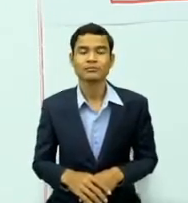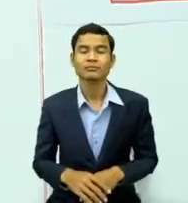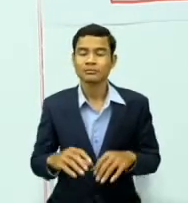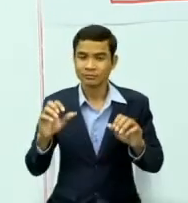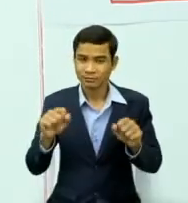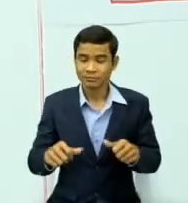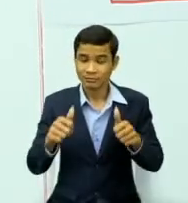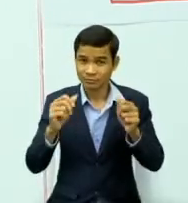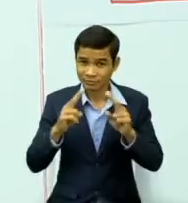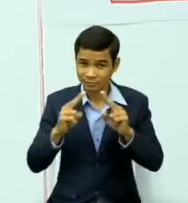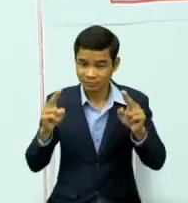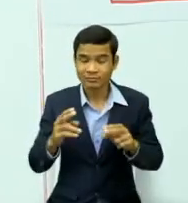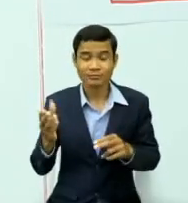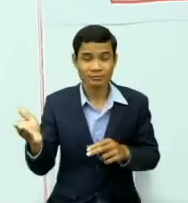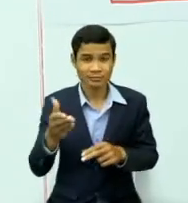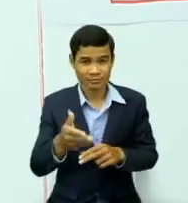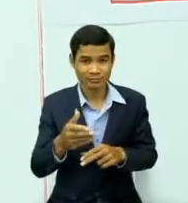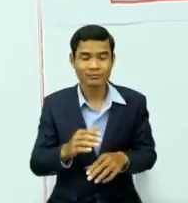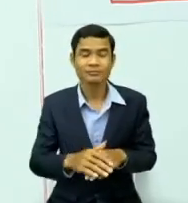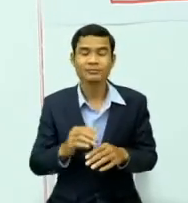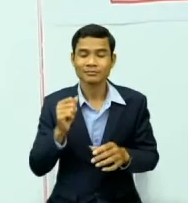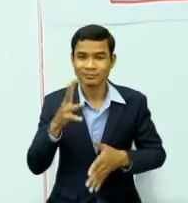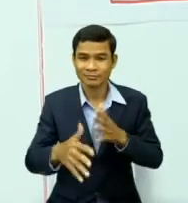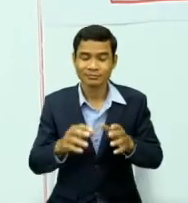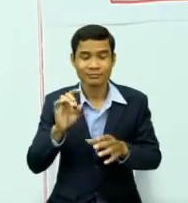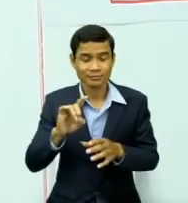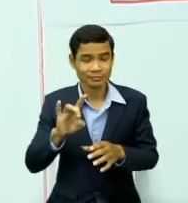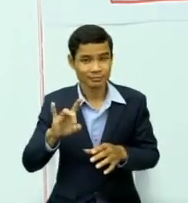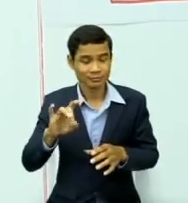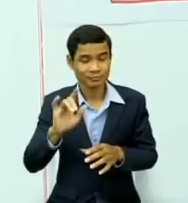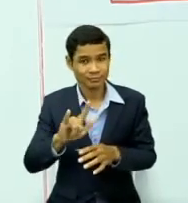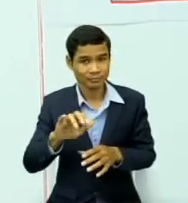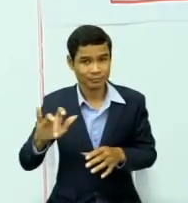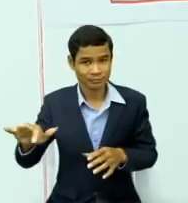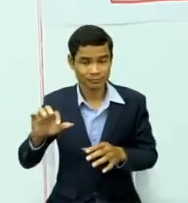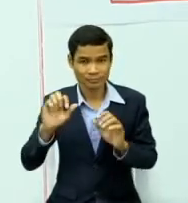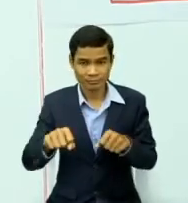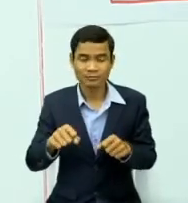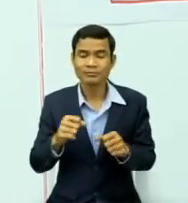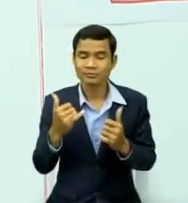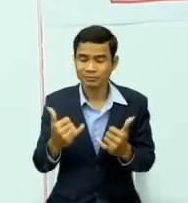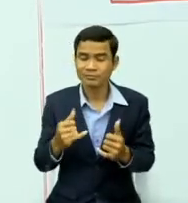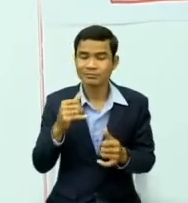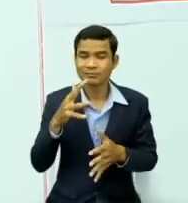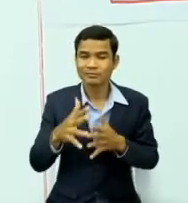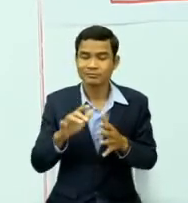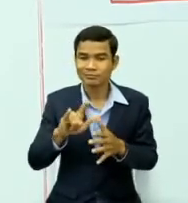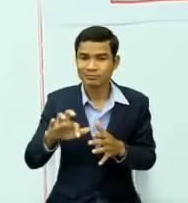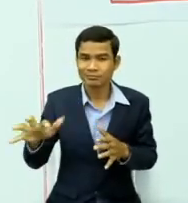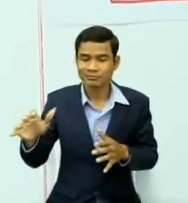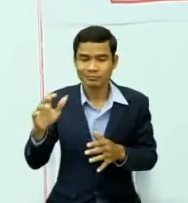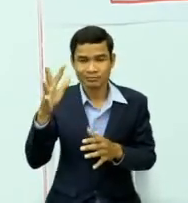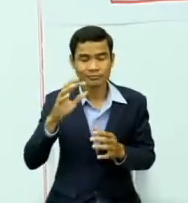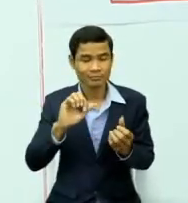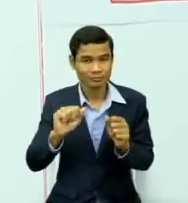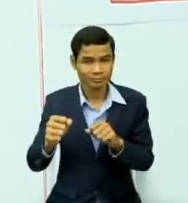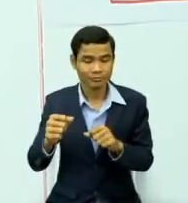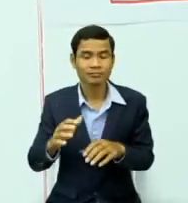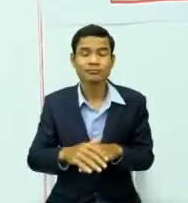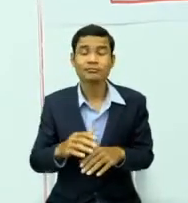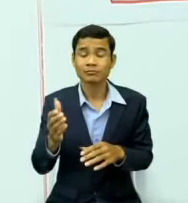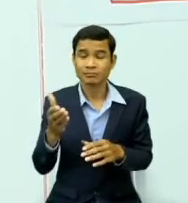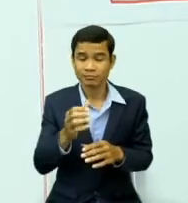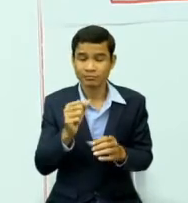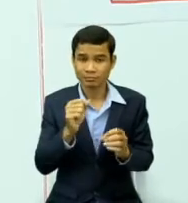cha lỡ na con ông bay mình đi con có bàn ăn bạc cọp ai lấy con ăn cũng bay bạc cọp mới con ta con ăn á